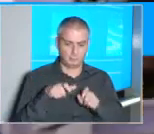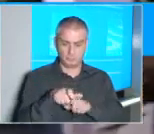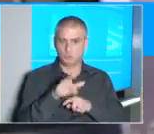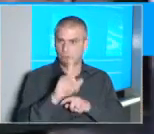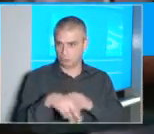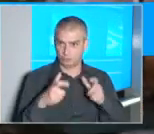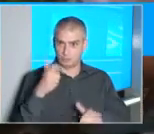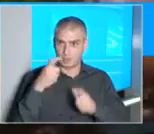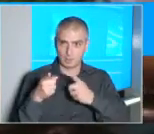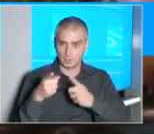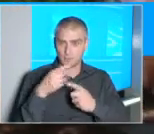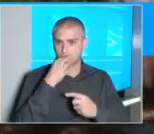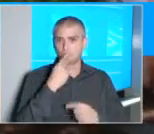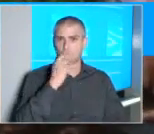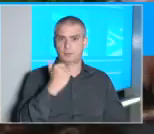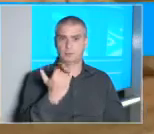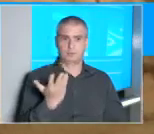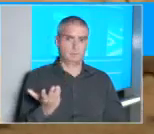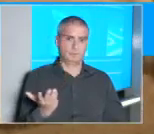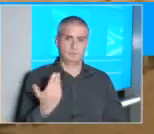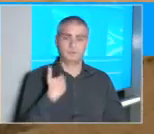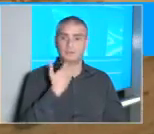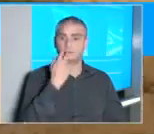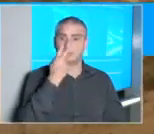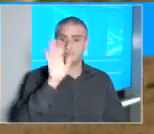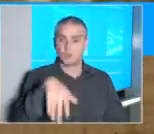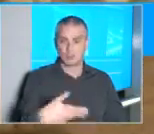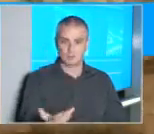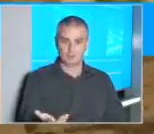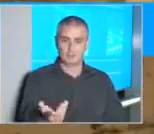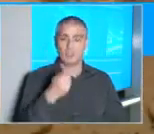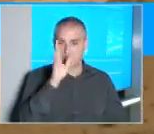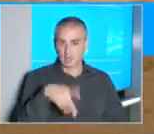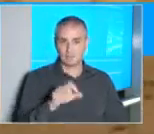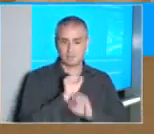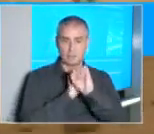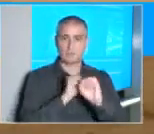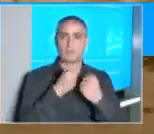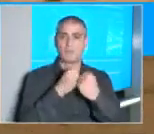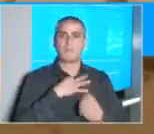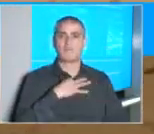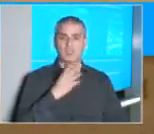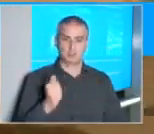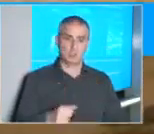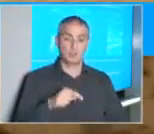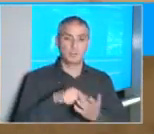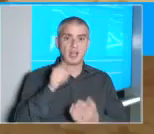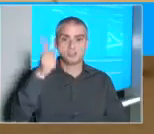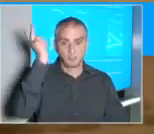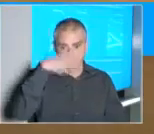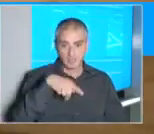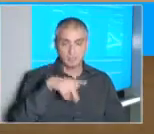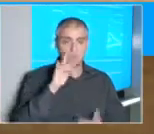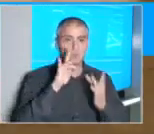למסלול יש בניינים? אז התשובה היא כן. אוקיי. ואני אספר לכם יותר מזה, הם גם מצדדים במאבק שלנו, כי הם מבינים